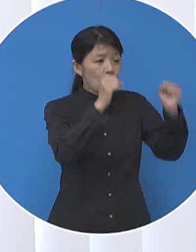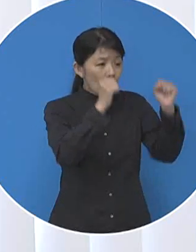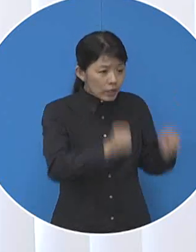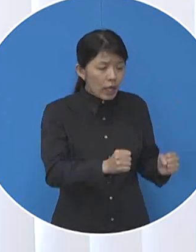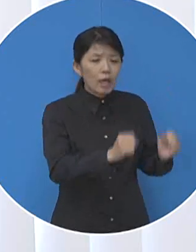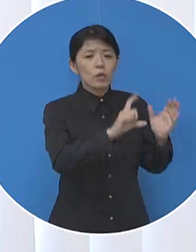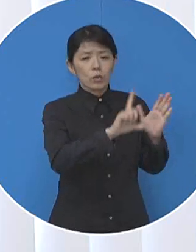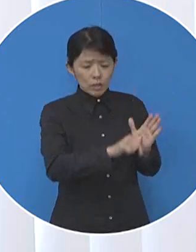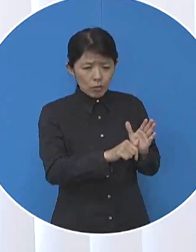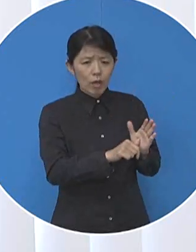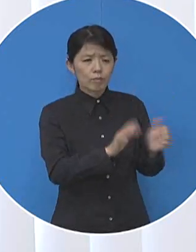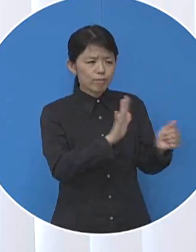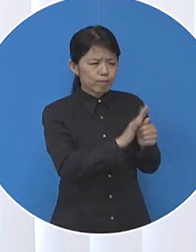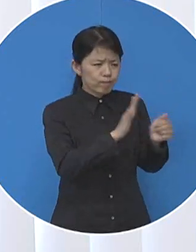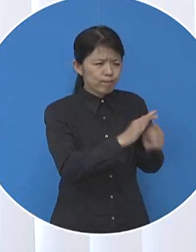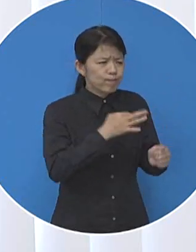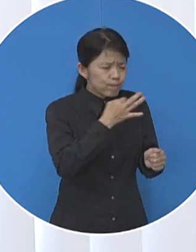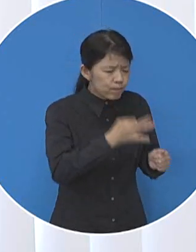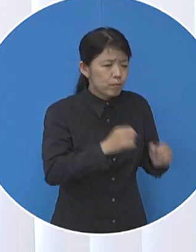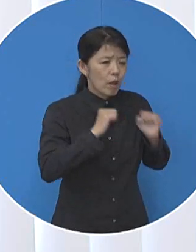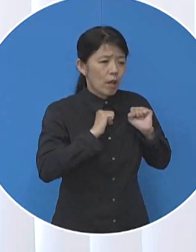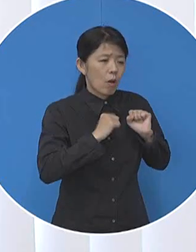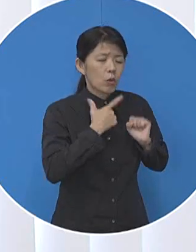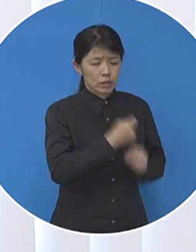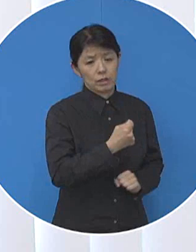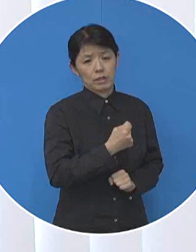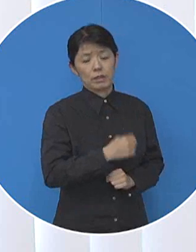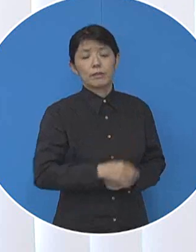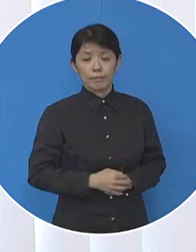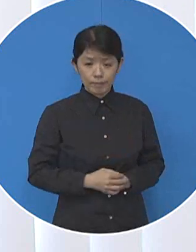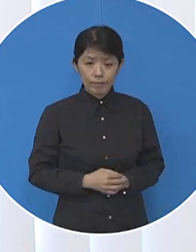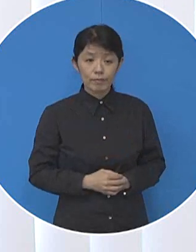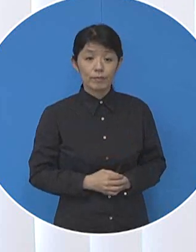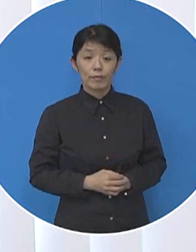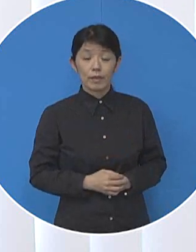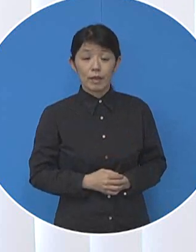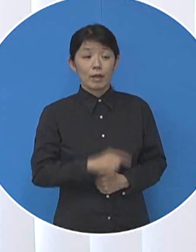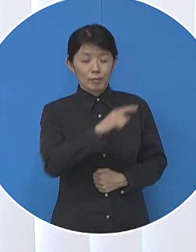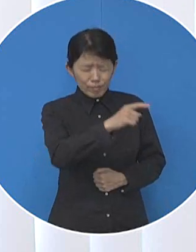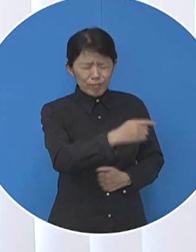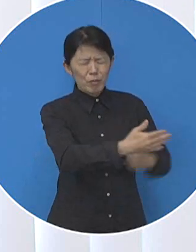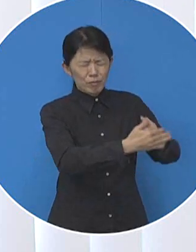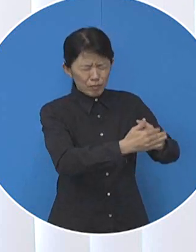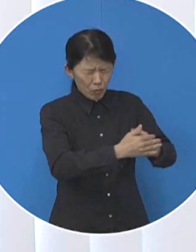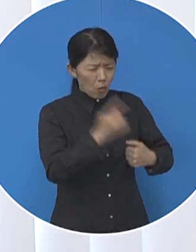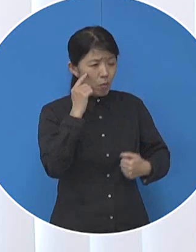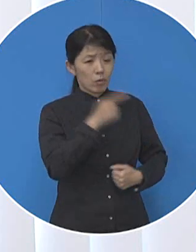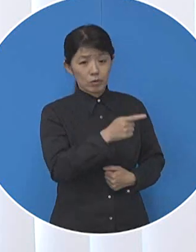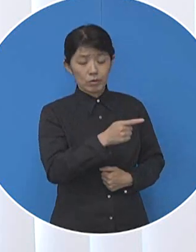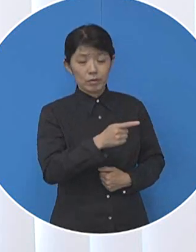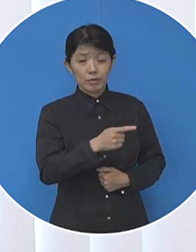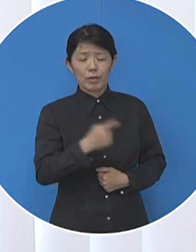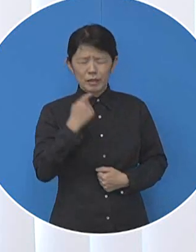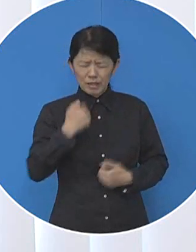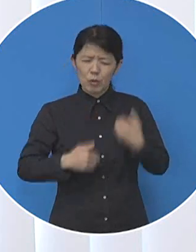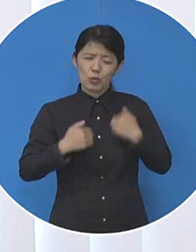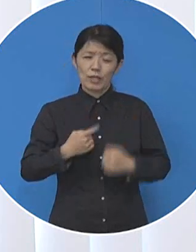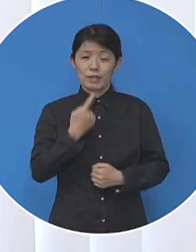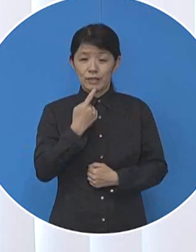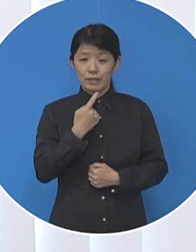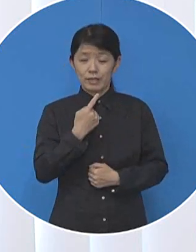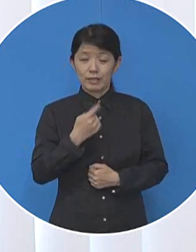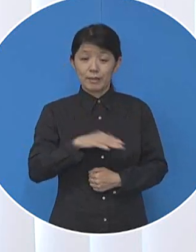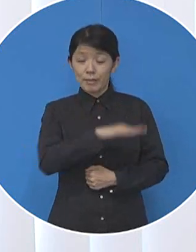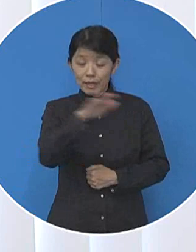っている時にお声をかけていただきたいなと思います。これが一番のこのヘルプマークの効果ですので